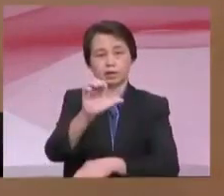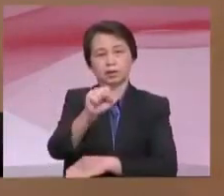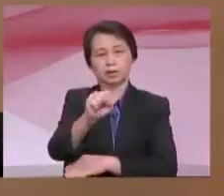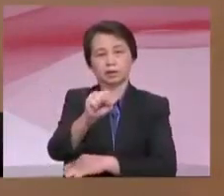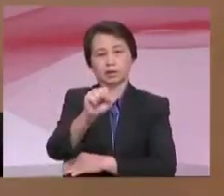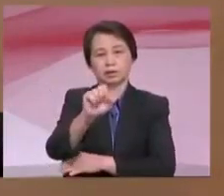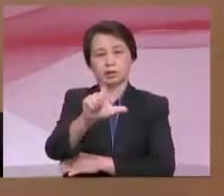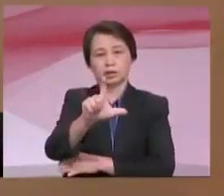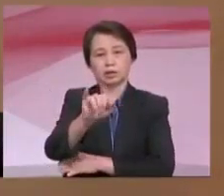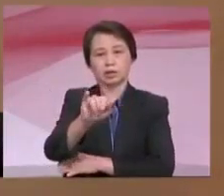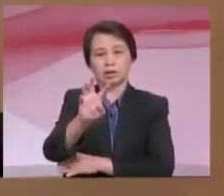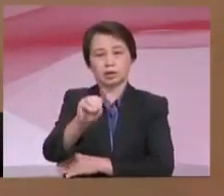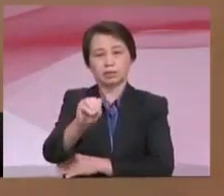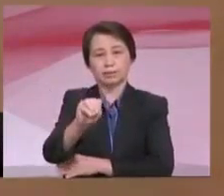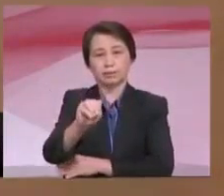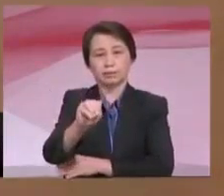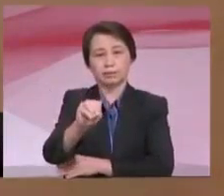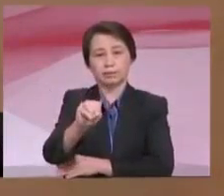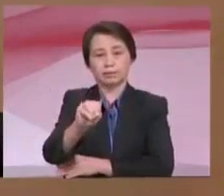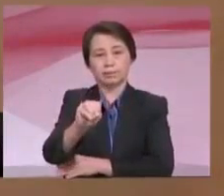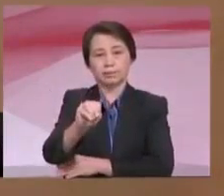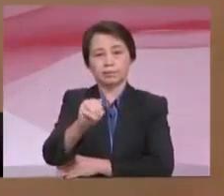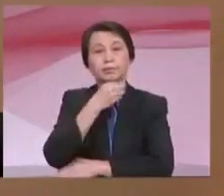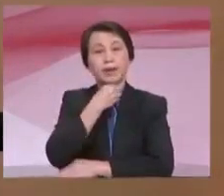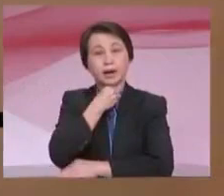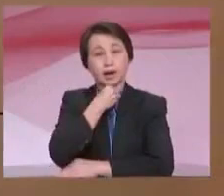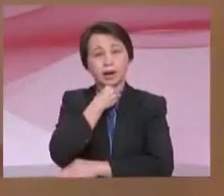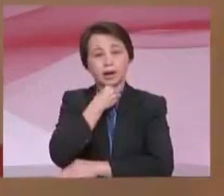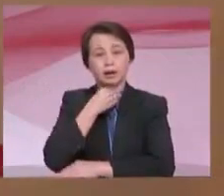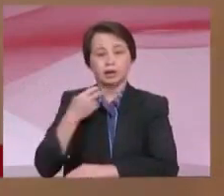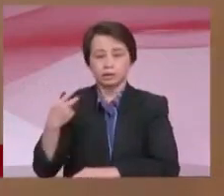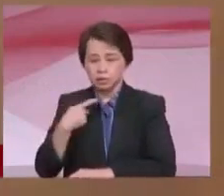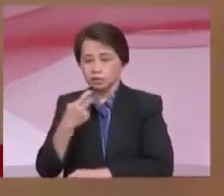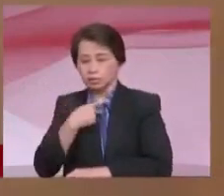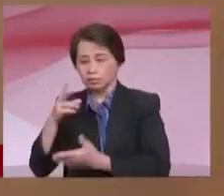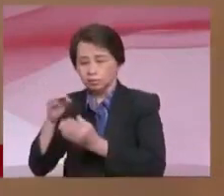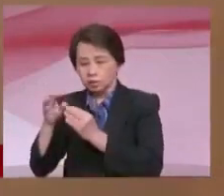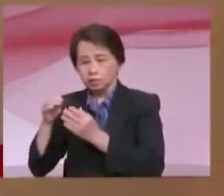brg slim dan kita bersetuju supaya